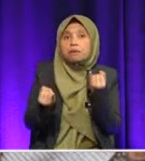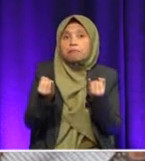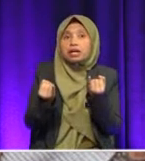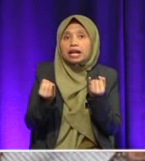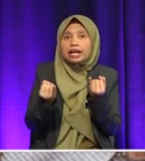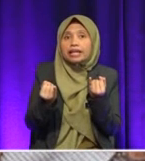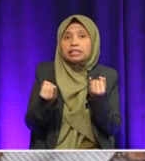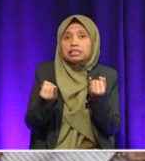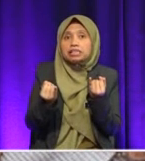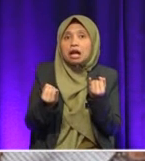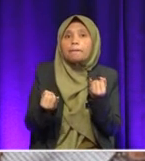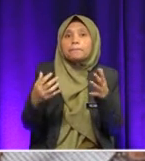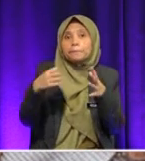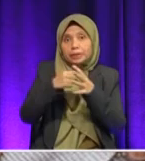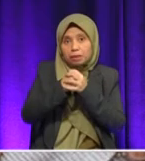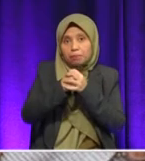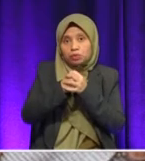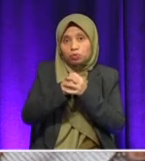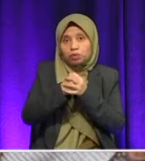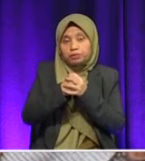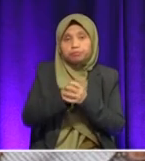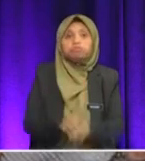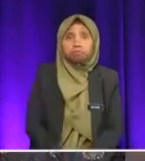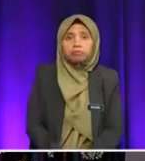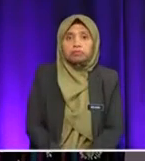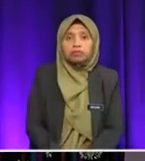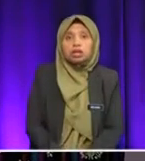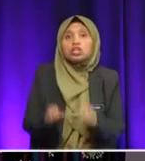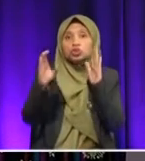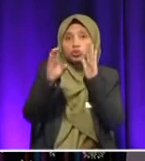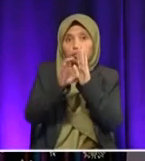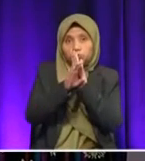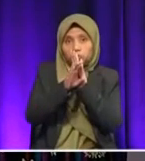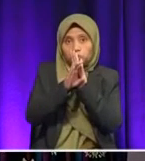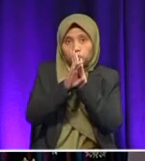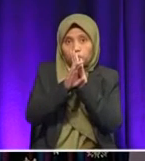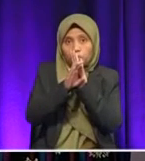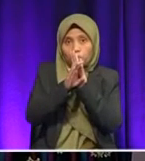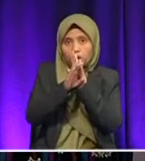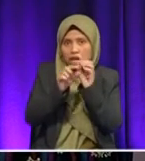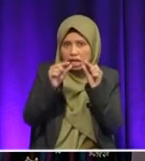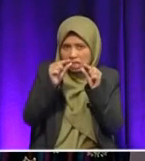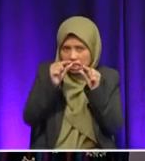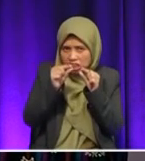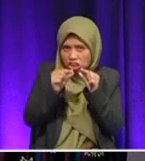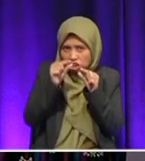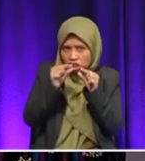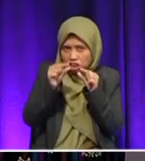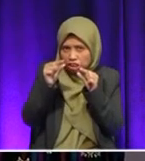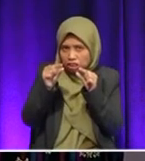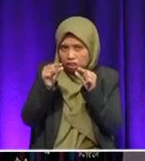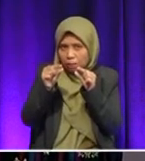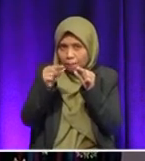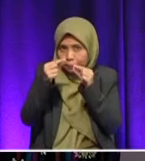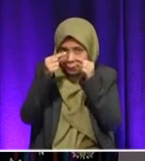juga perpaduan seterusnya contoh perincian fashion bagaimana kita enggak